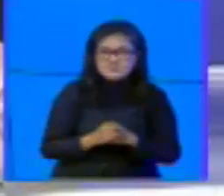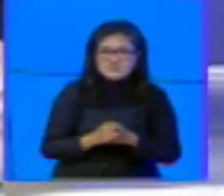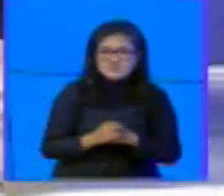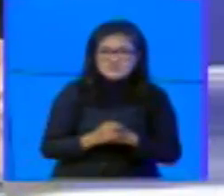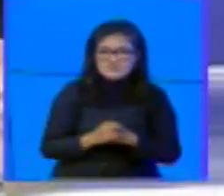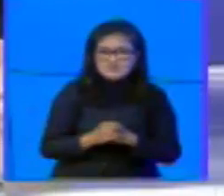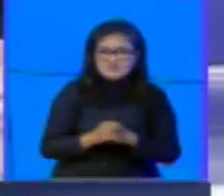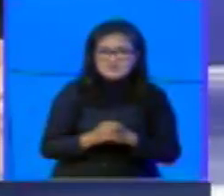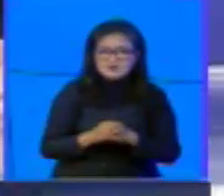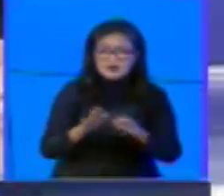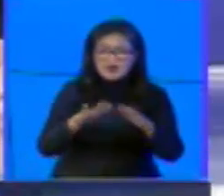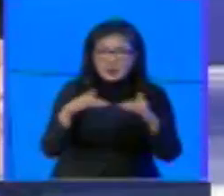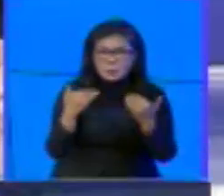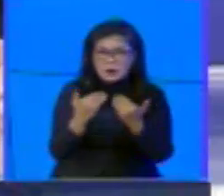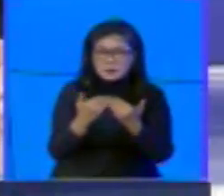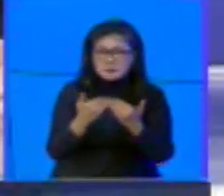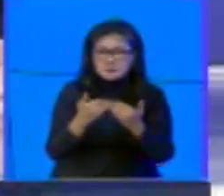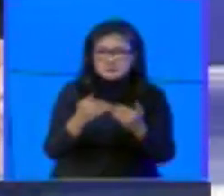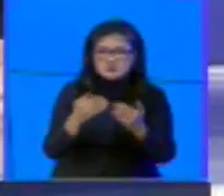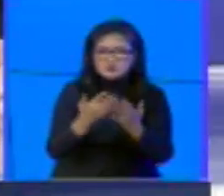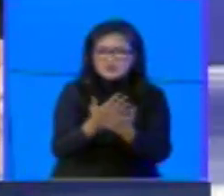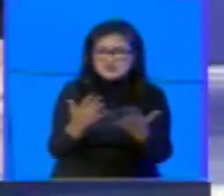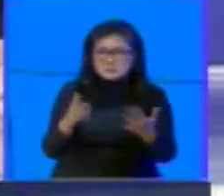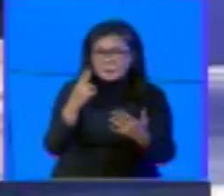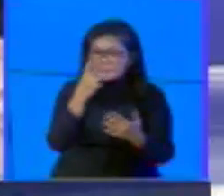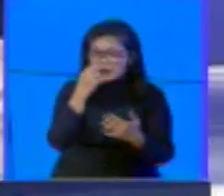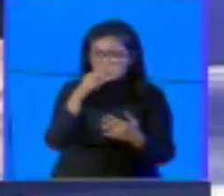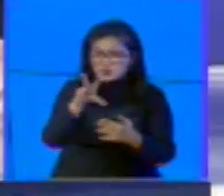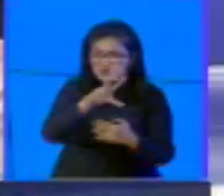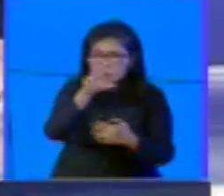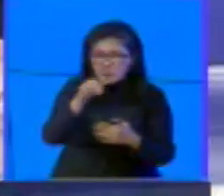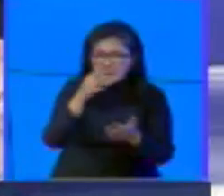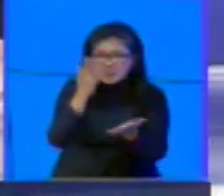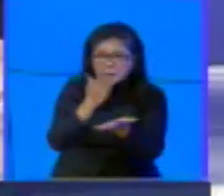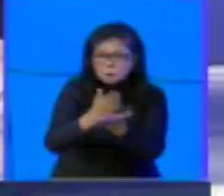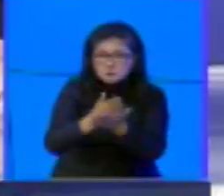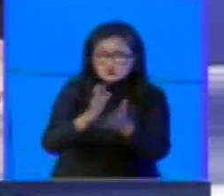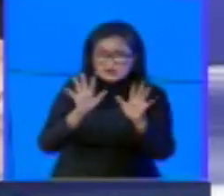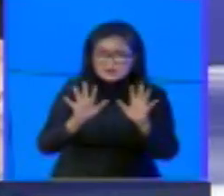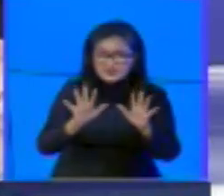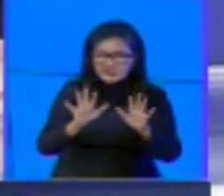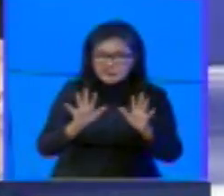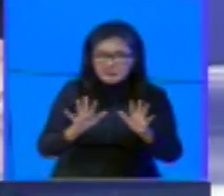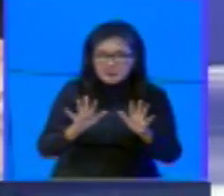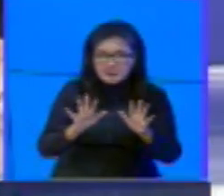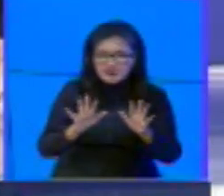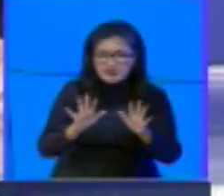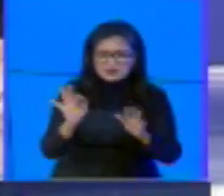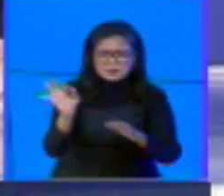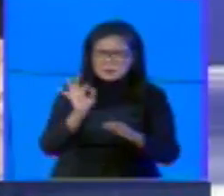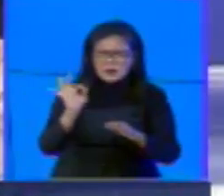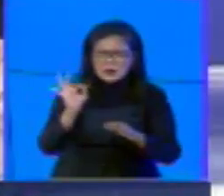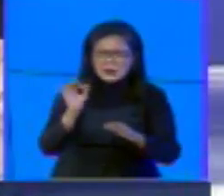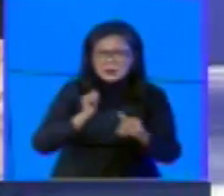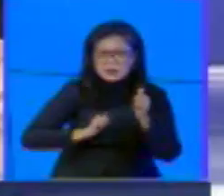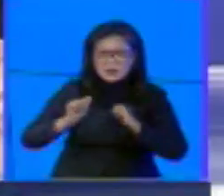Dewan Kemakmuran Masjid Raya Bandung Provinsi Jawa Barat memutuskan untuk sementara waktu tidak menyelenggarakan kegiatan sholat